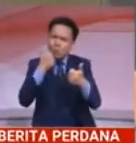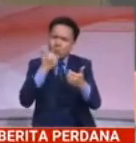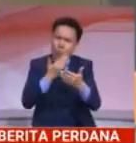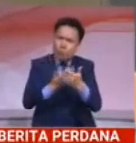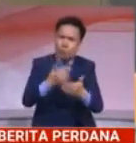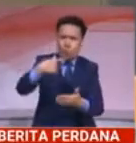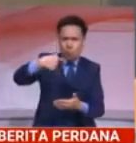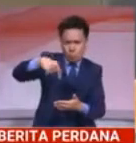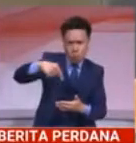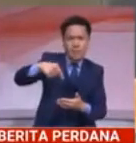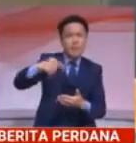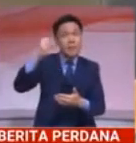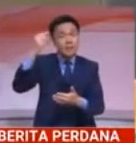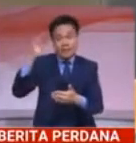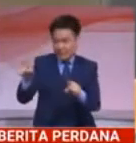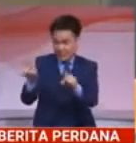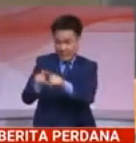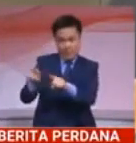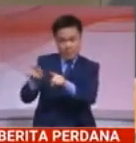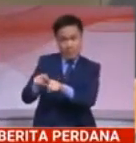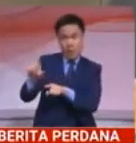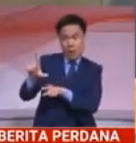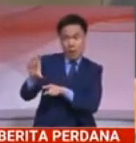disebabkan pembangunan pemuda yang kini semakin rancak